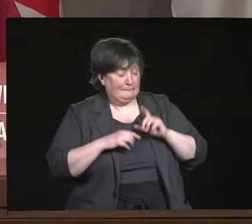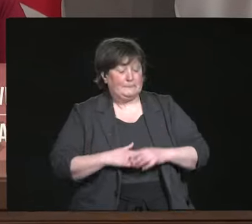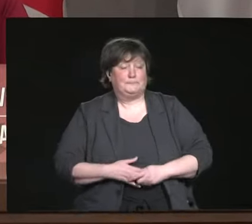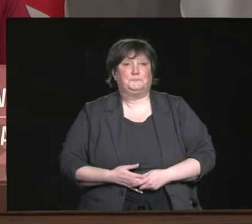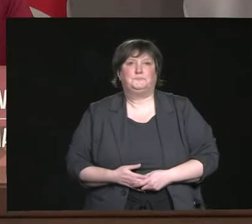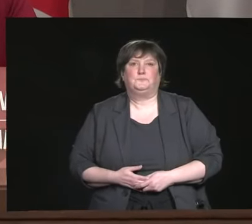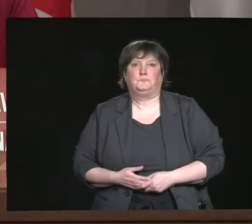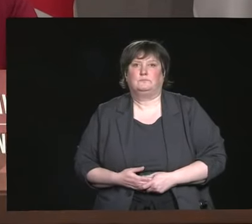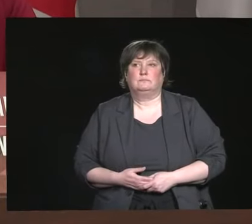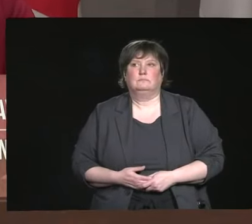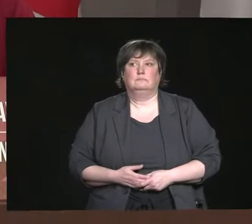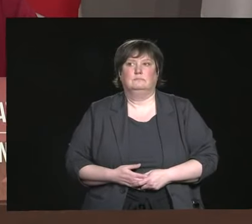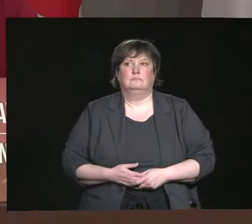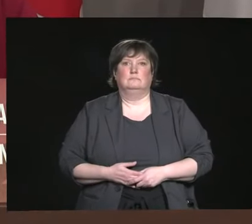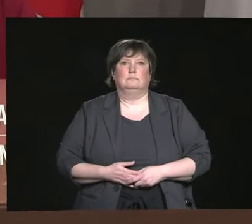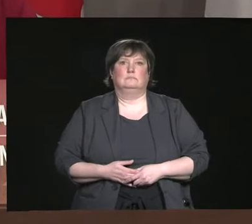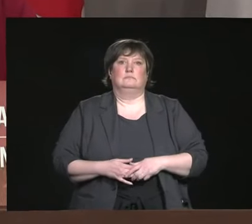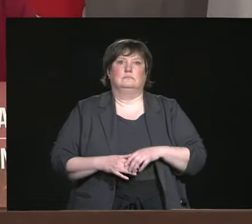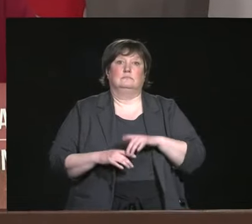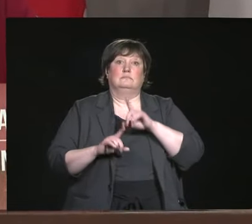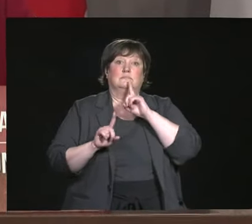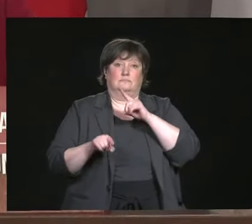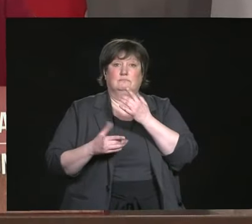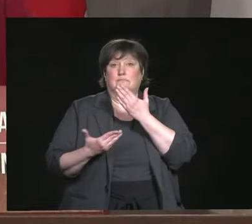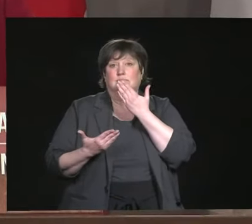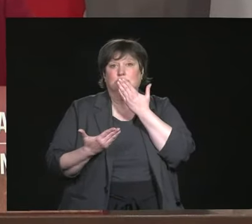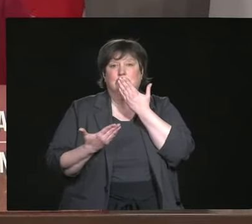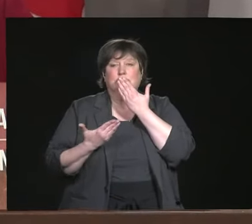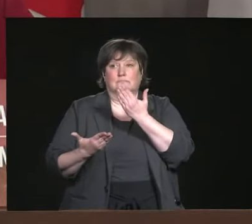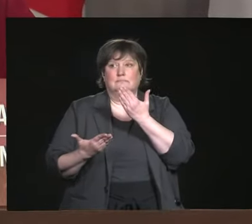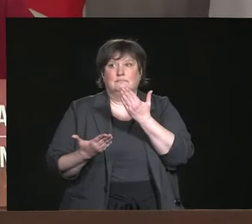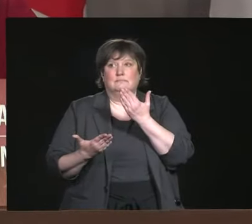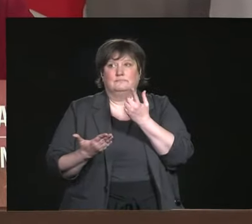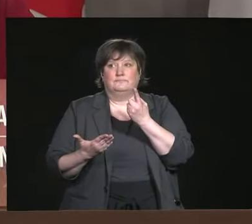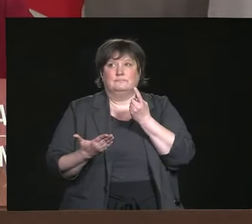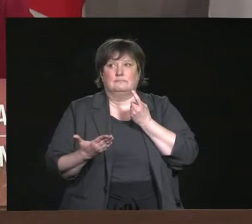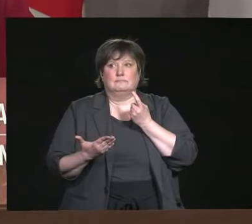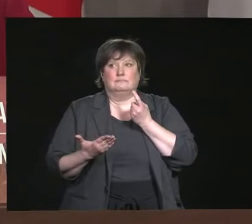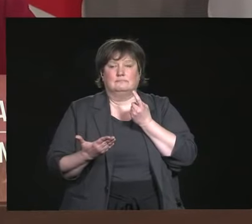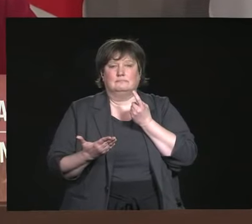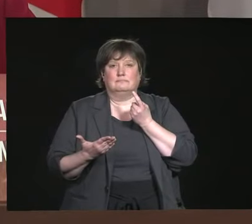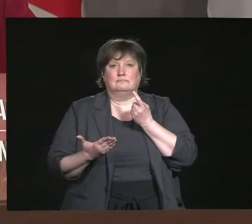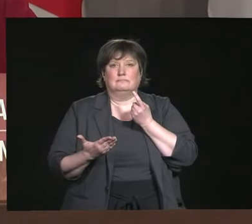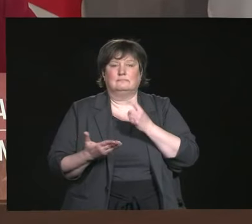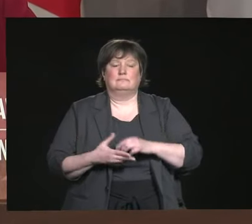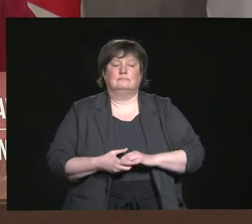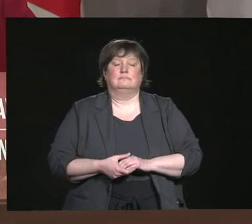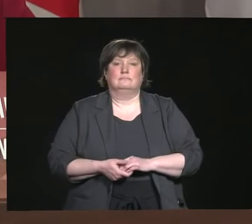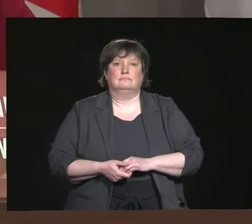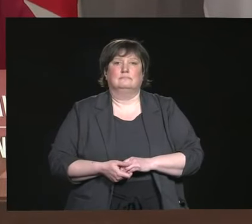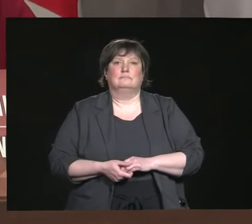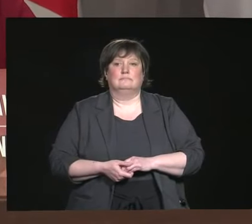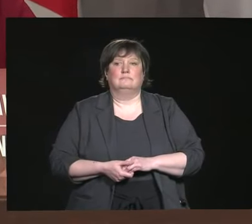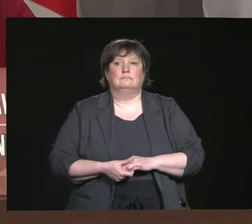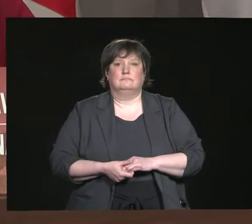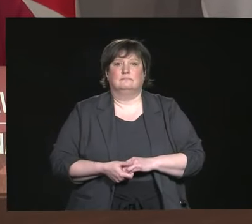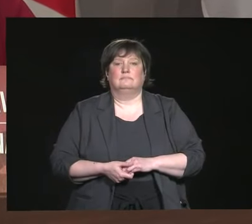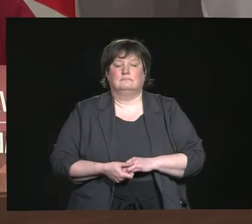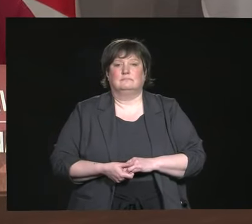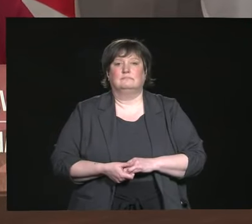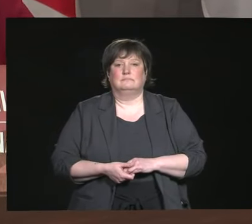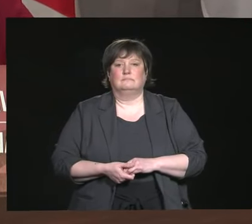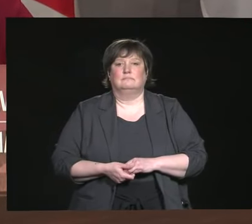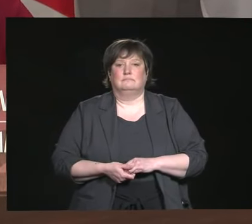Merci beaucoup. Oui, c'est très important d'avoir des masques et